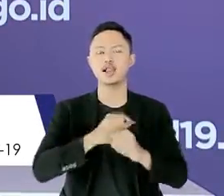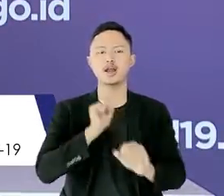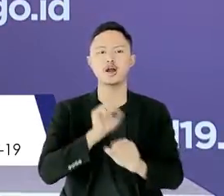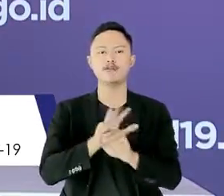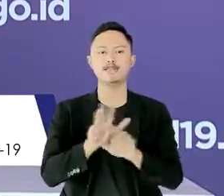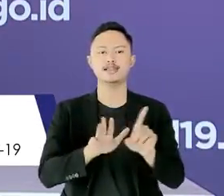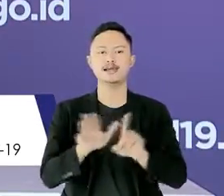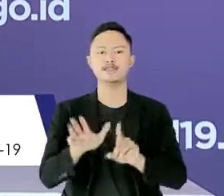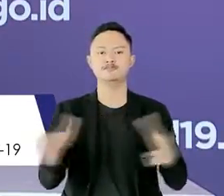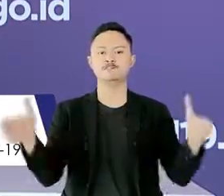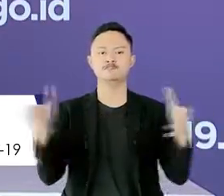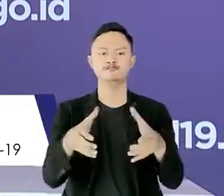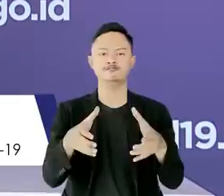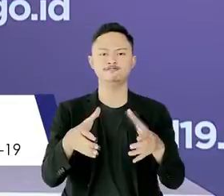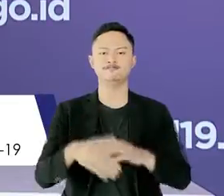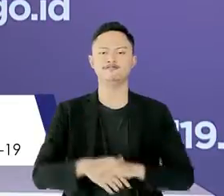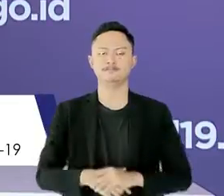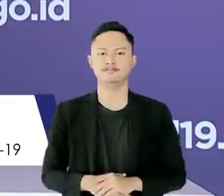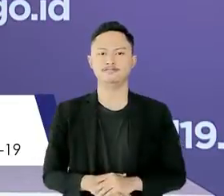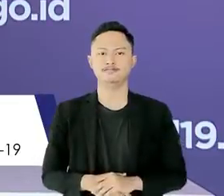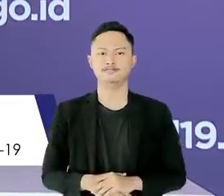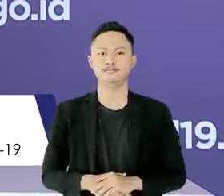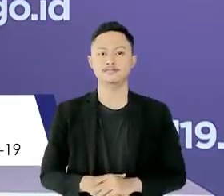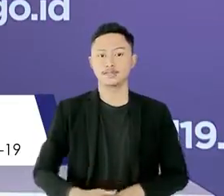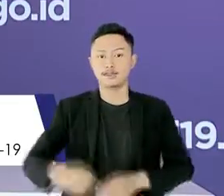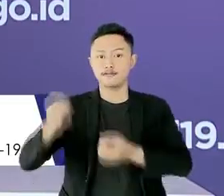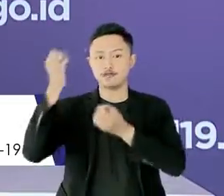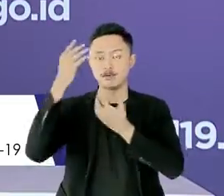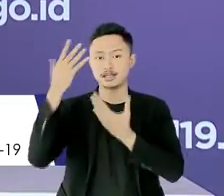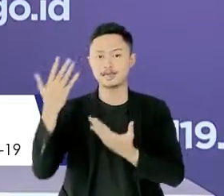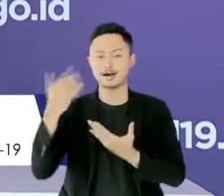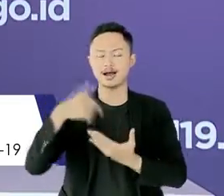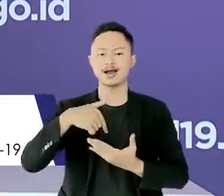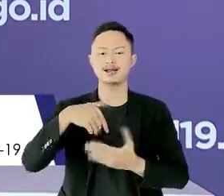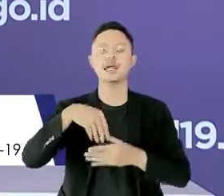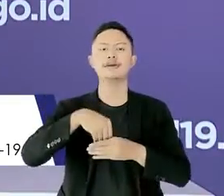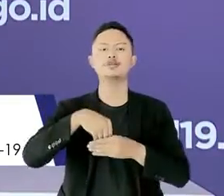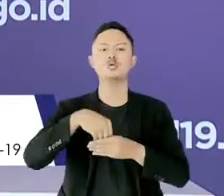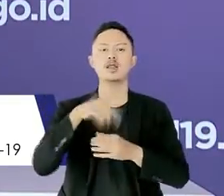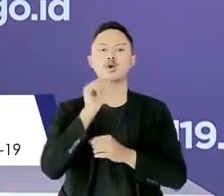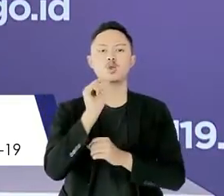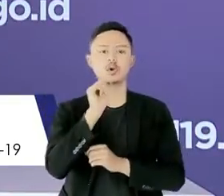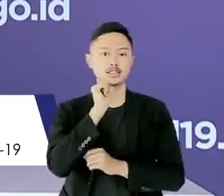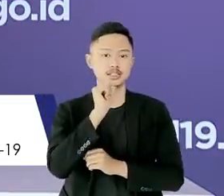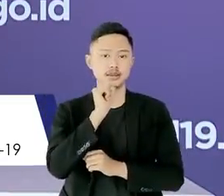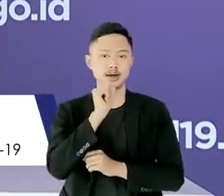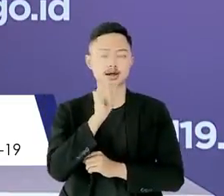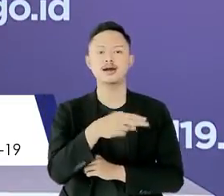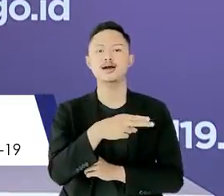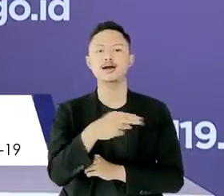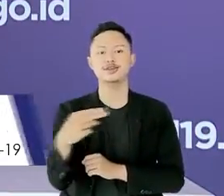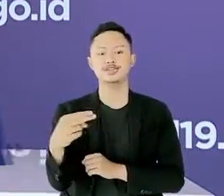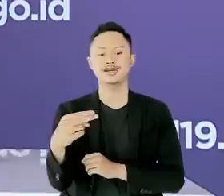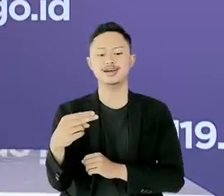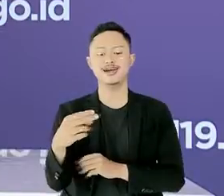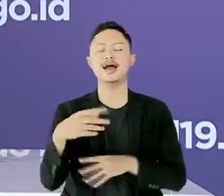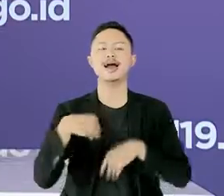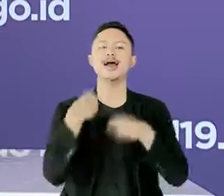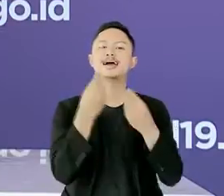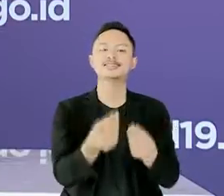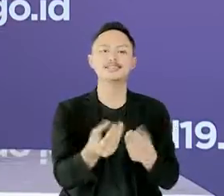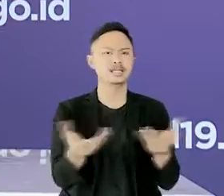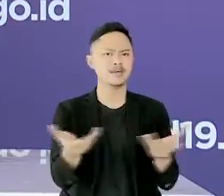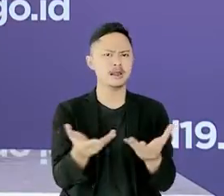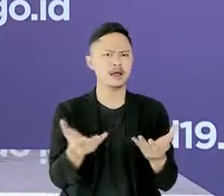nineteen sub Hai pesan ini adalah bentuk masukkan Indonesia untuk pemerintah Global terkait